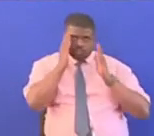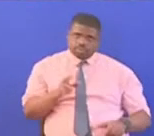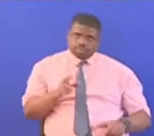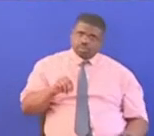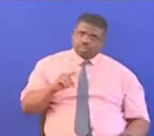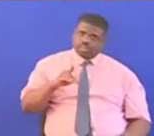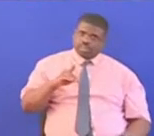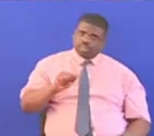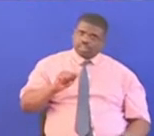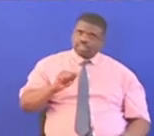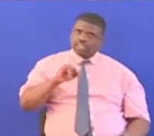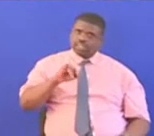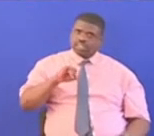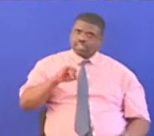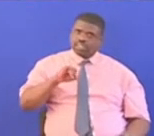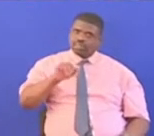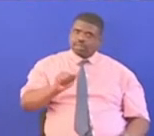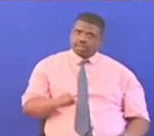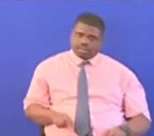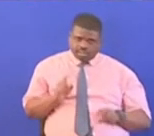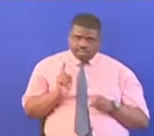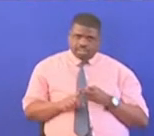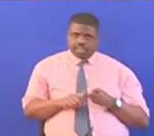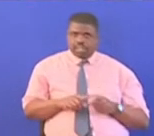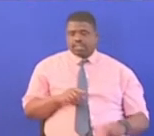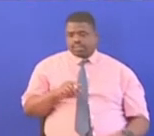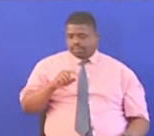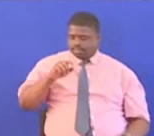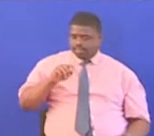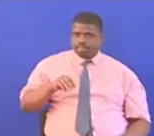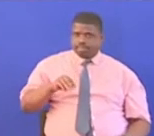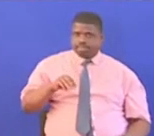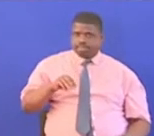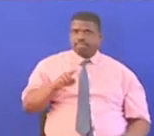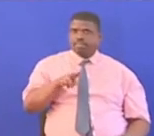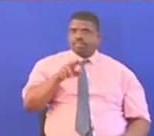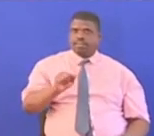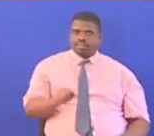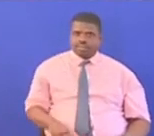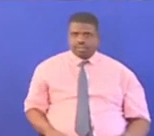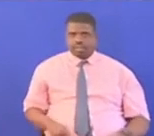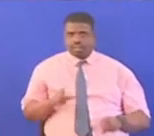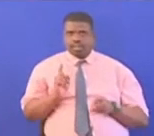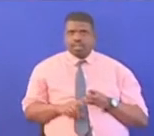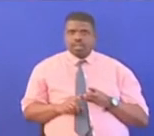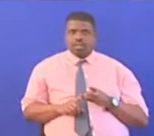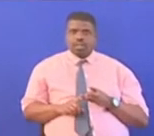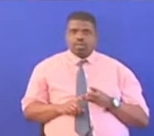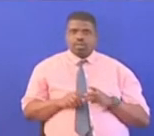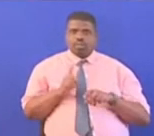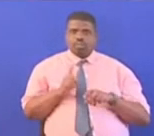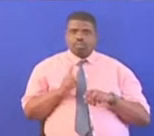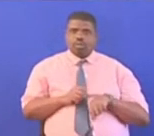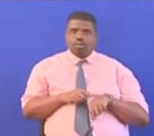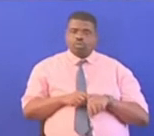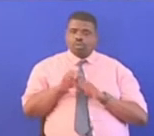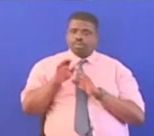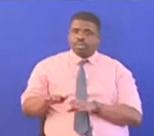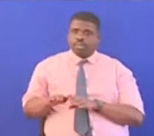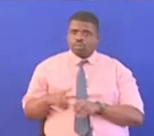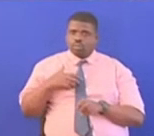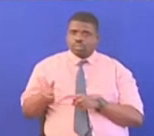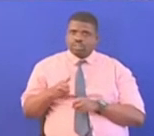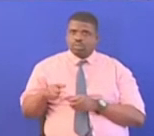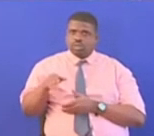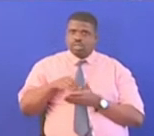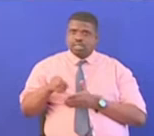Ndaisaba George Ruhoro atafuatiwa na Mheshimiwa Timotheo Paul Mzava. Na muda wetu kama utasalia, waziri